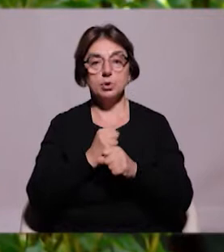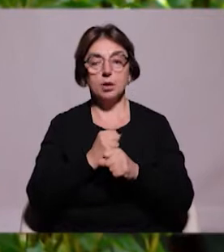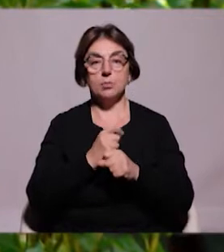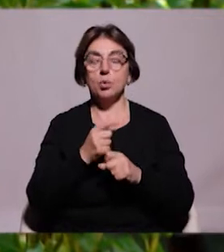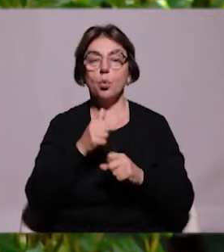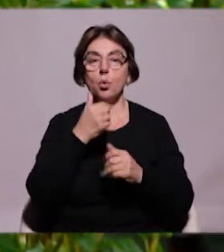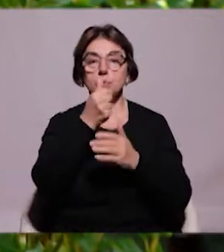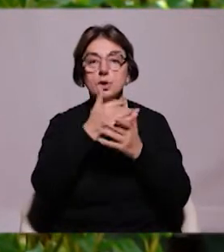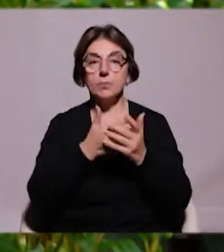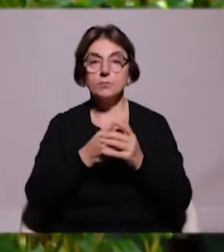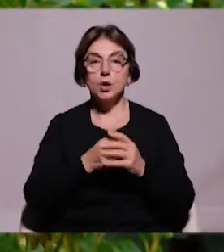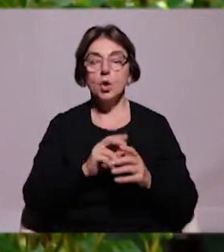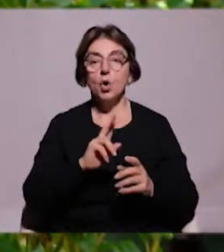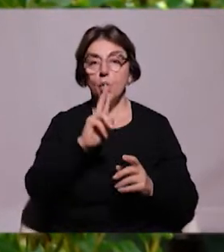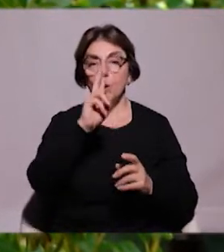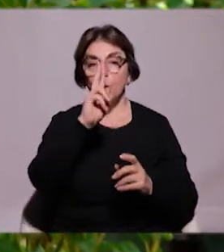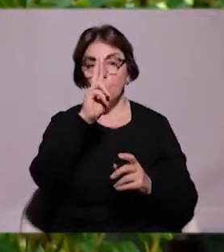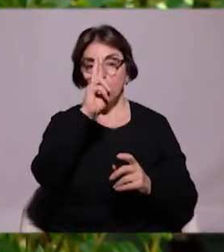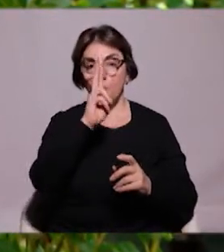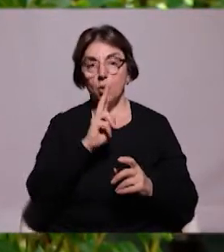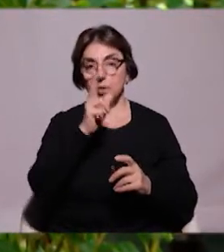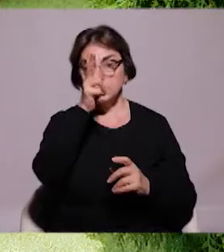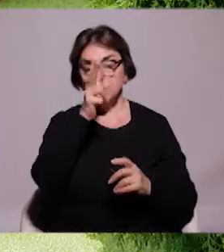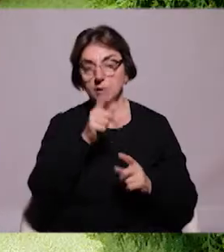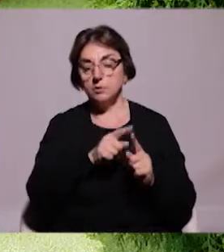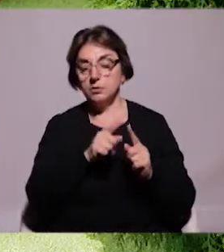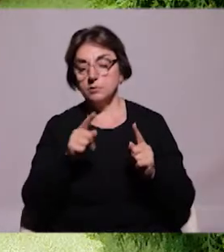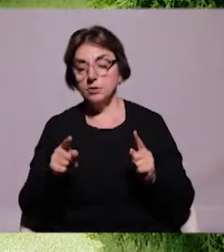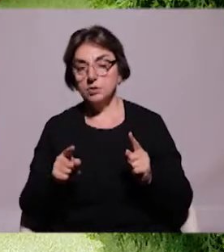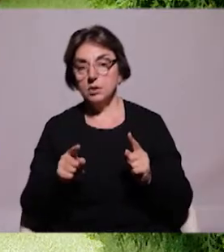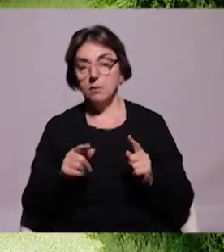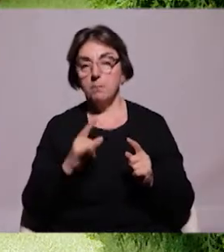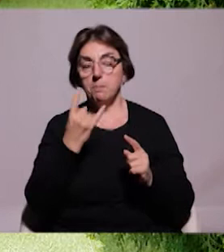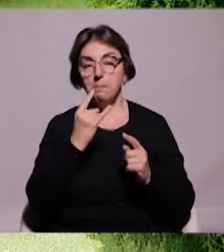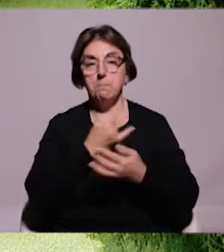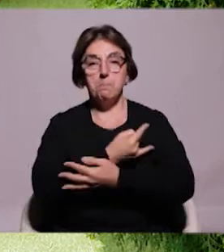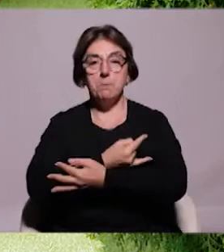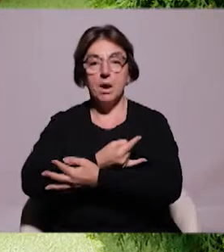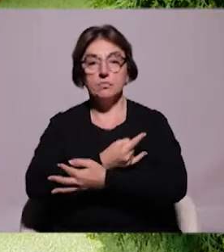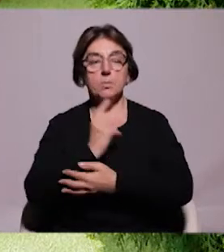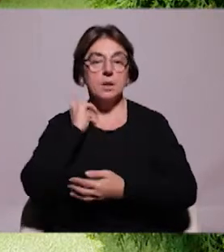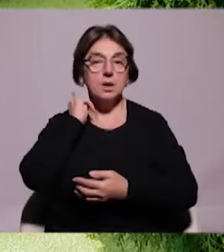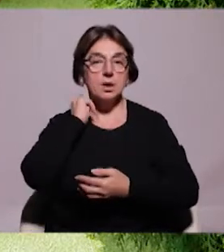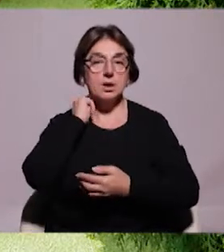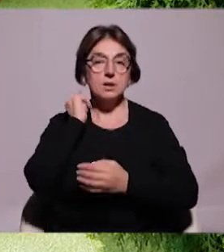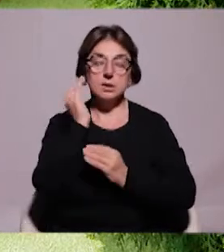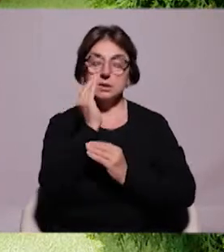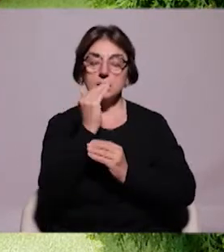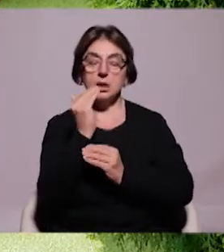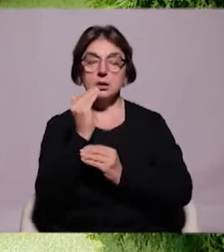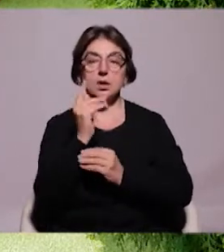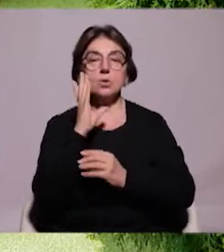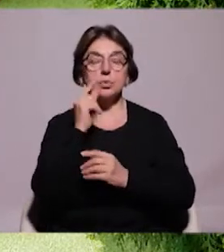ნადრეკები? 2-3 თვის მანძილზე ჩვილბავშვებში, ანუ 2-3 თვემდე ყალიბდება კისრის ნადრეკი. მაშინ,